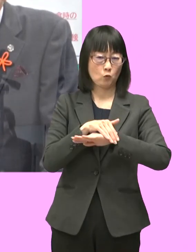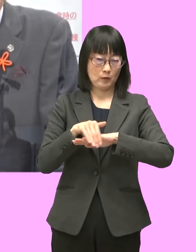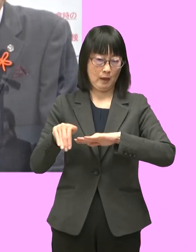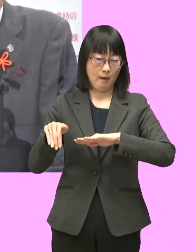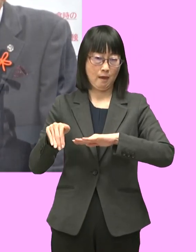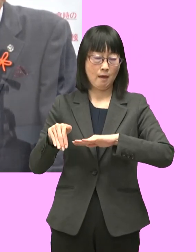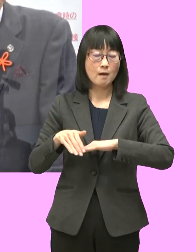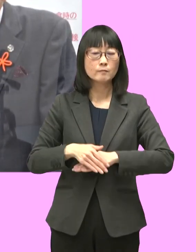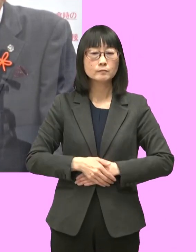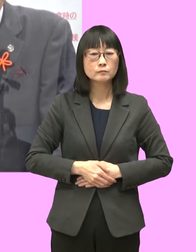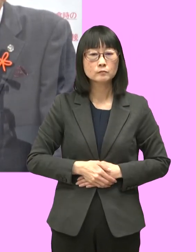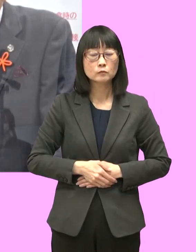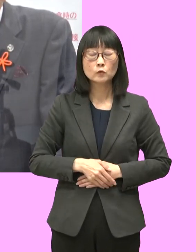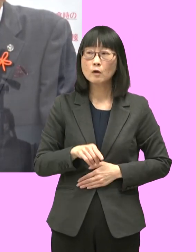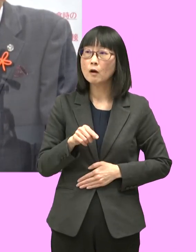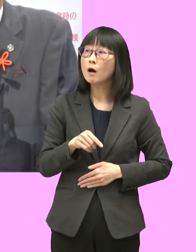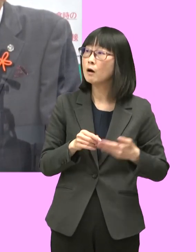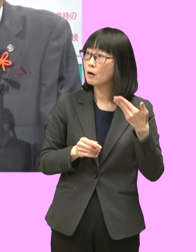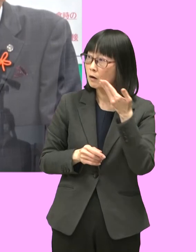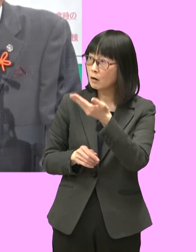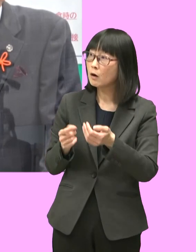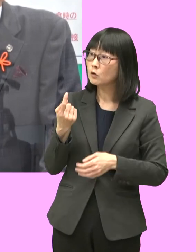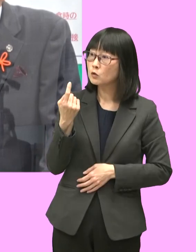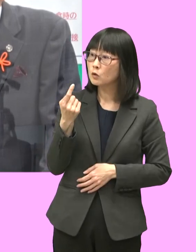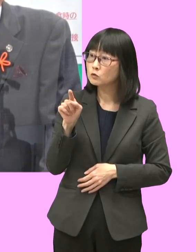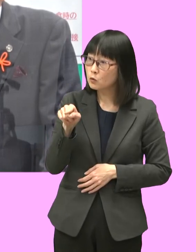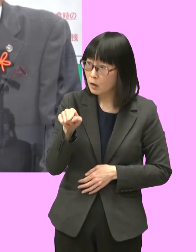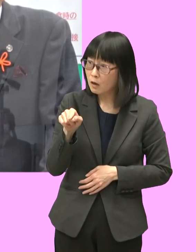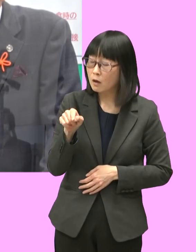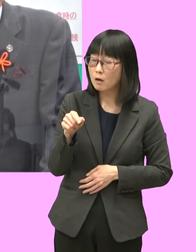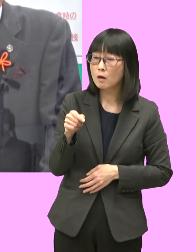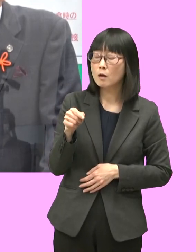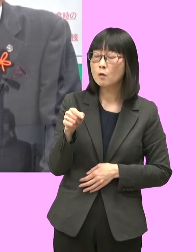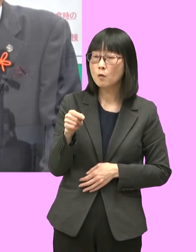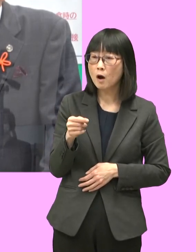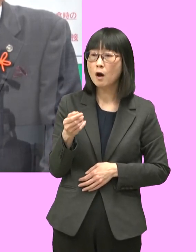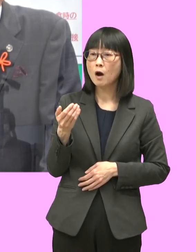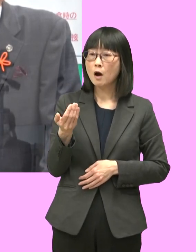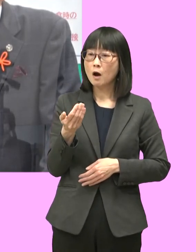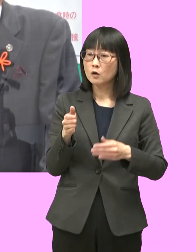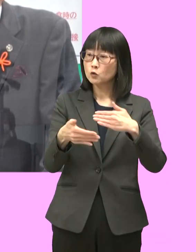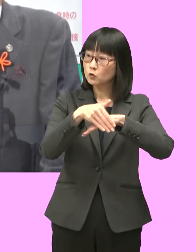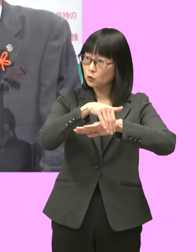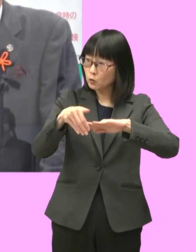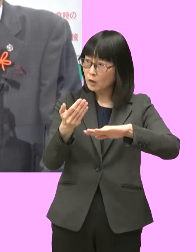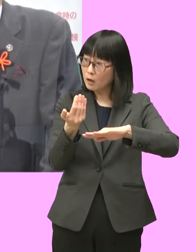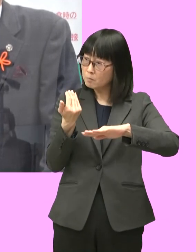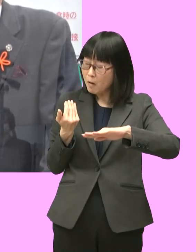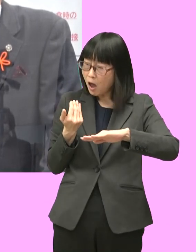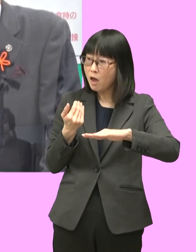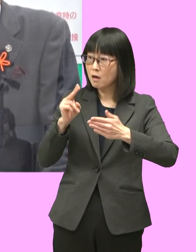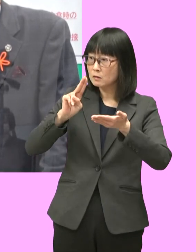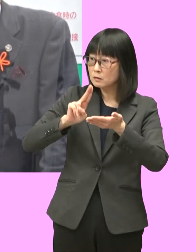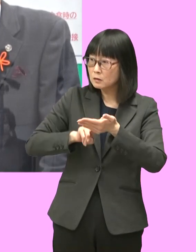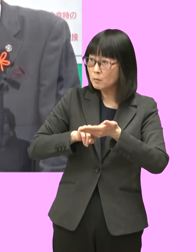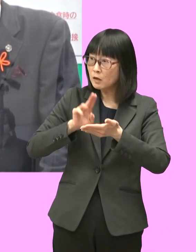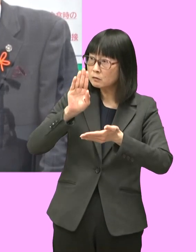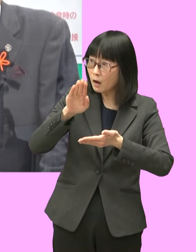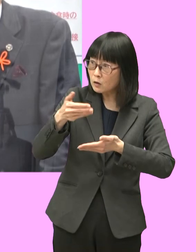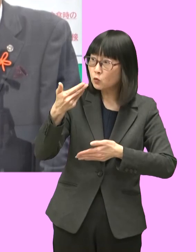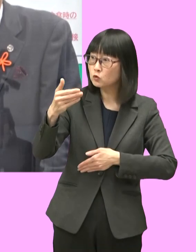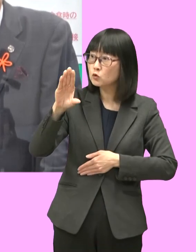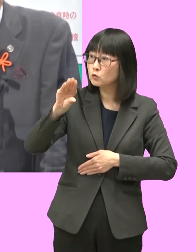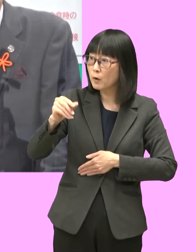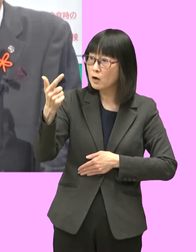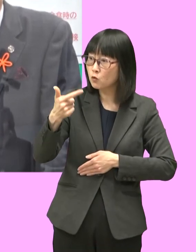前倒しというのが決まった後に、9万8 6000人分の供給があるということが、 いやいや、それはもう当初の計画でもっと